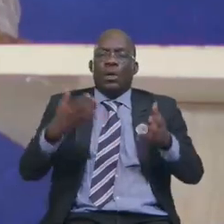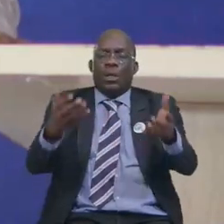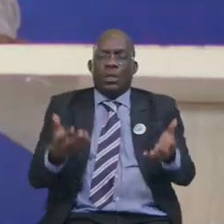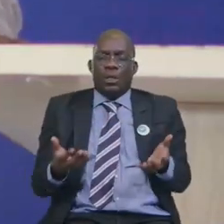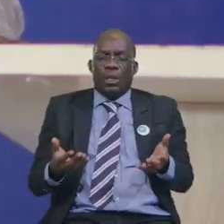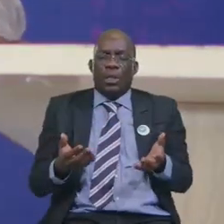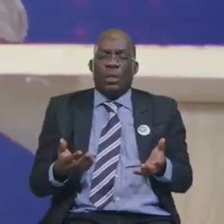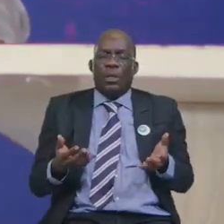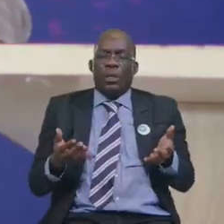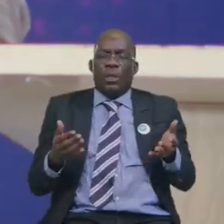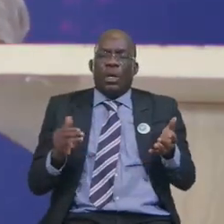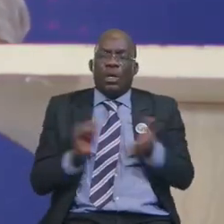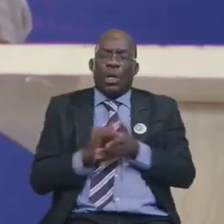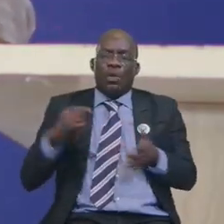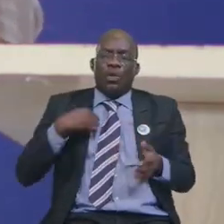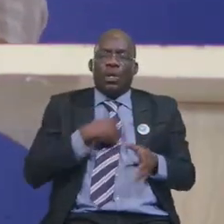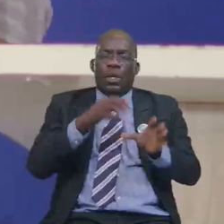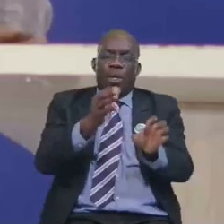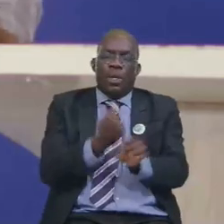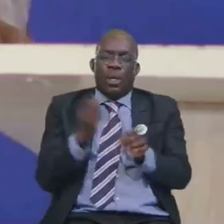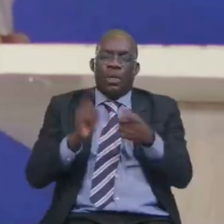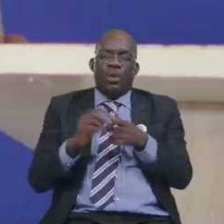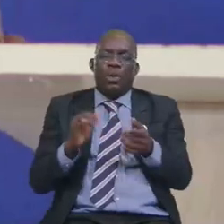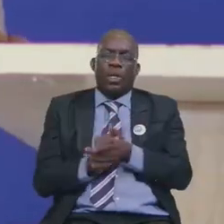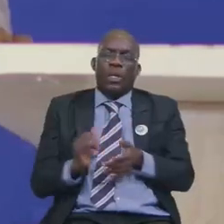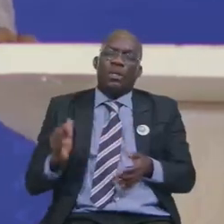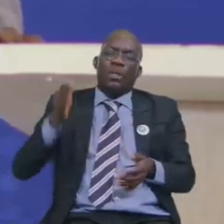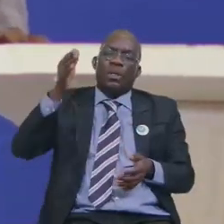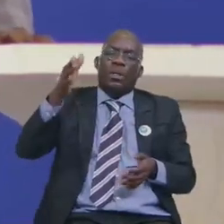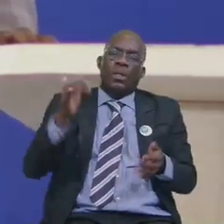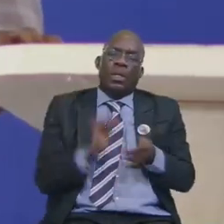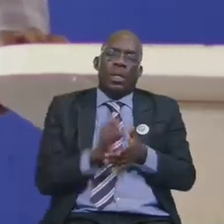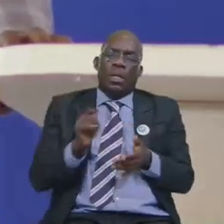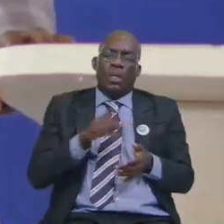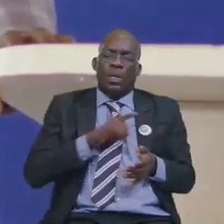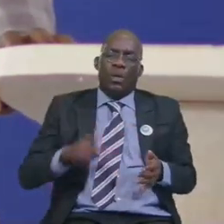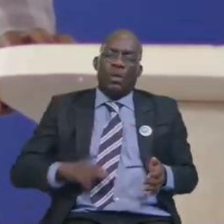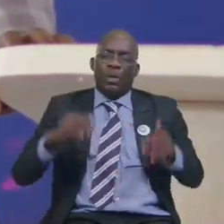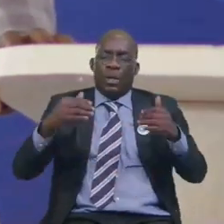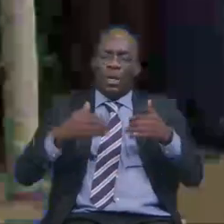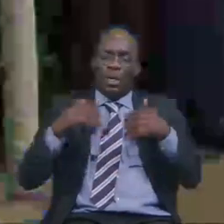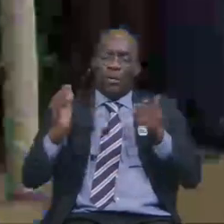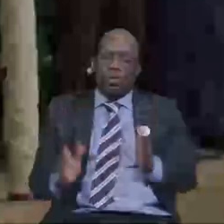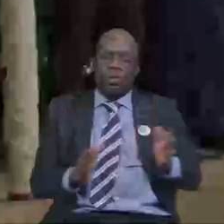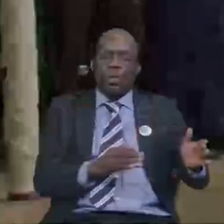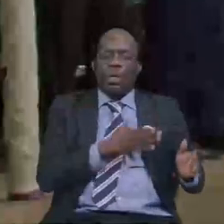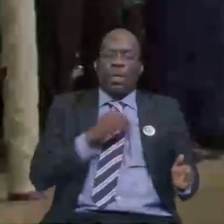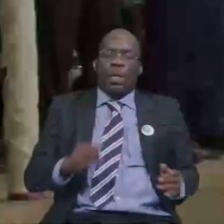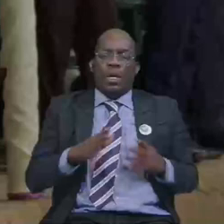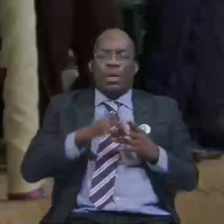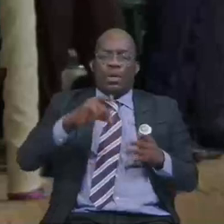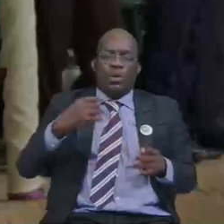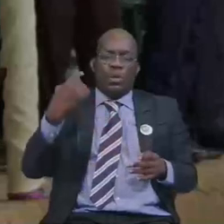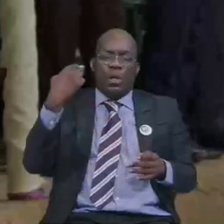cette destination et cette destinée que Dieu a marqué et établi pour chacun